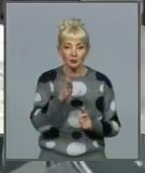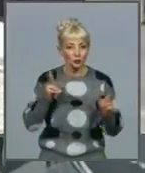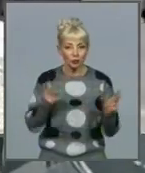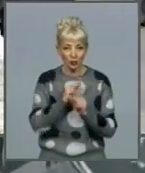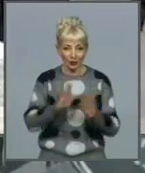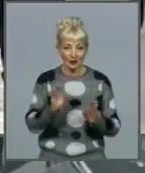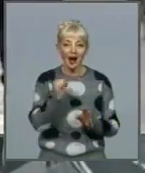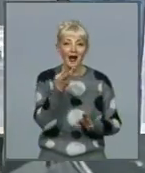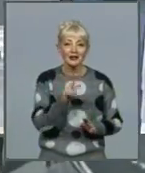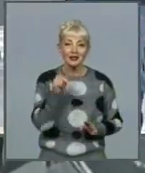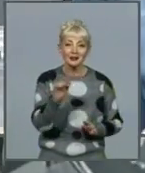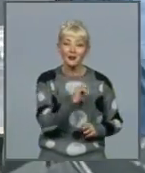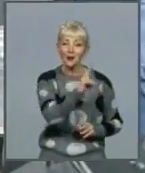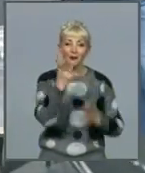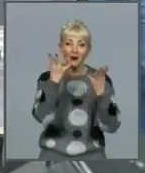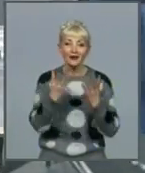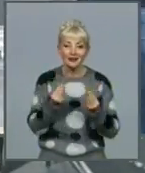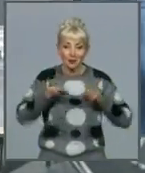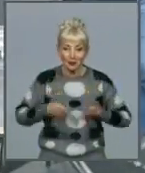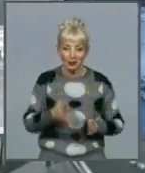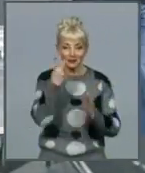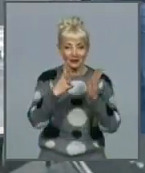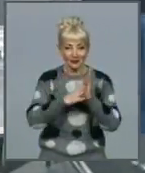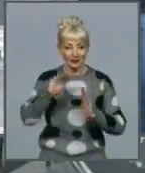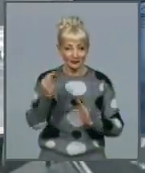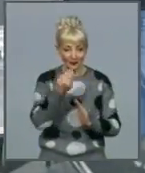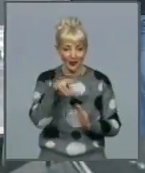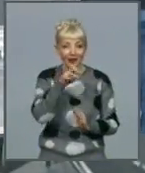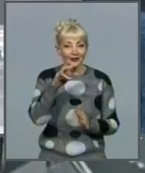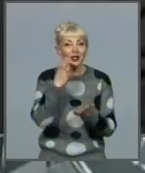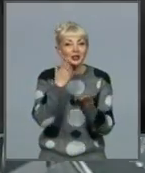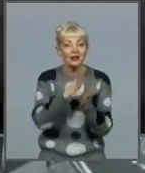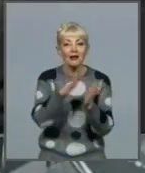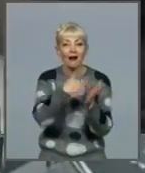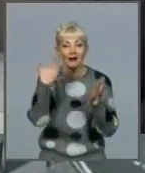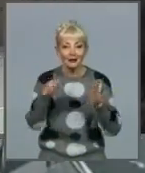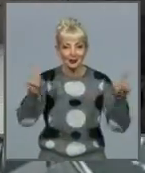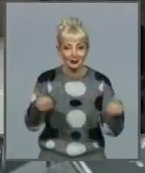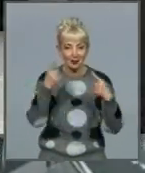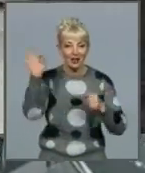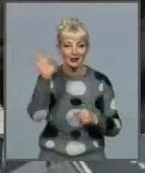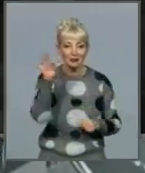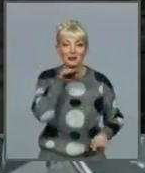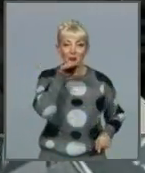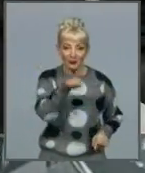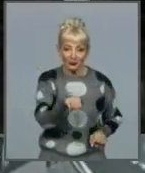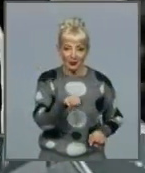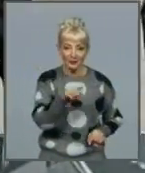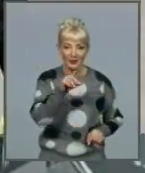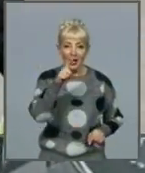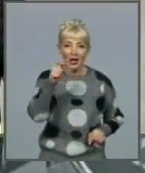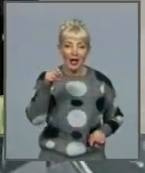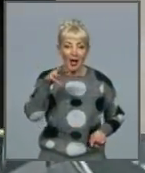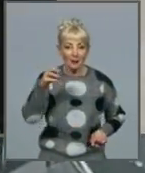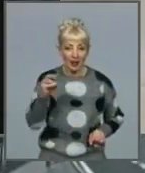кого день народження 29 лютого, навіть існує календар, створений німецьким професором Хенріхом Хеме. На його думку,